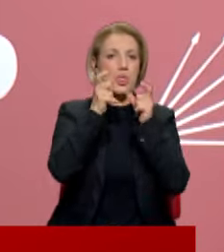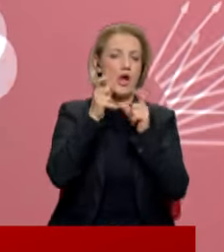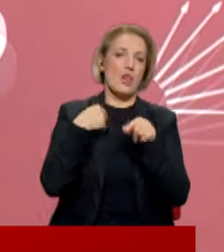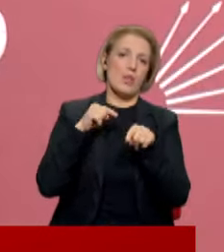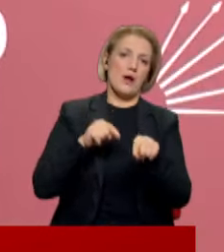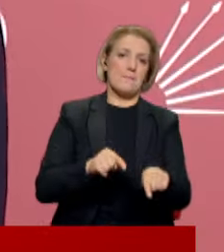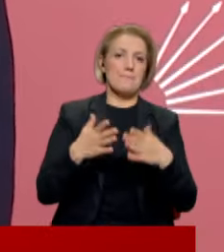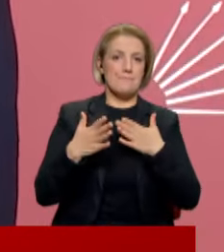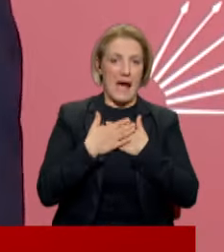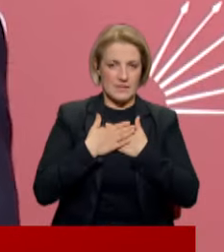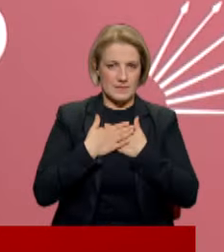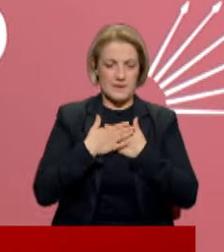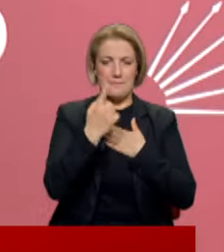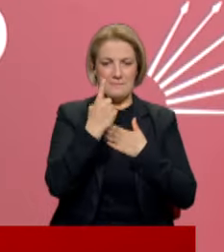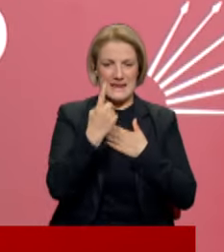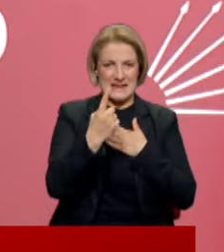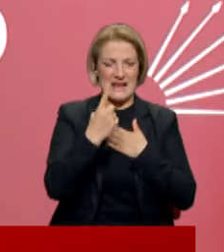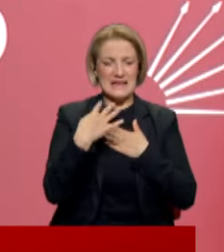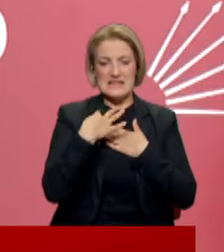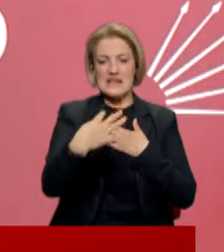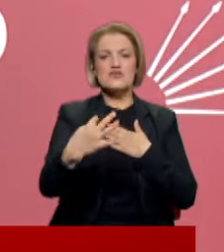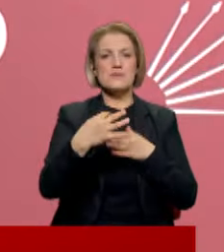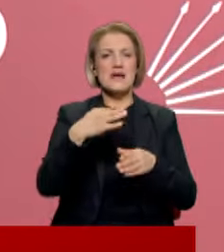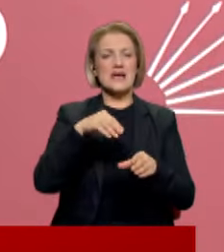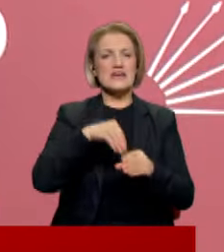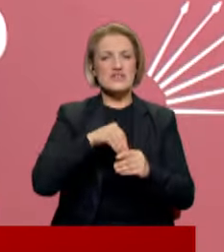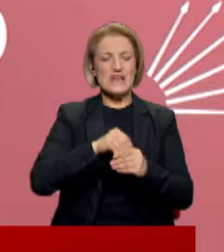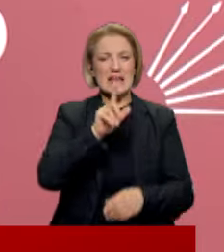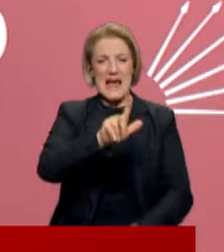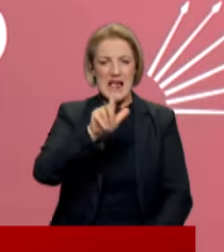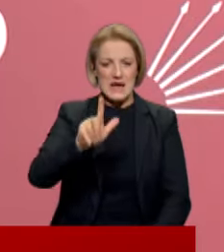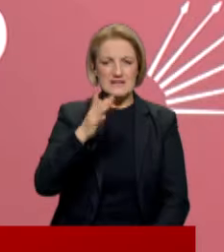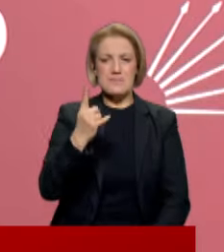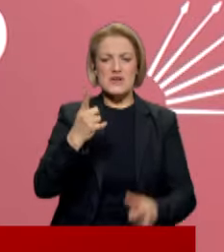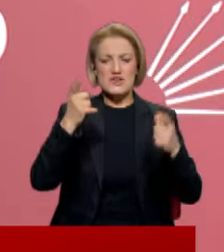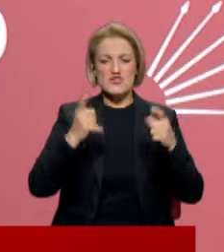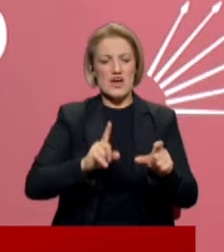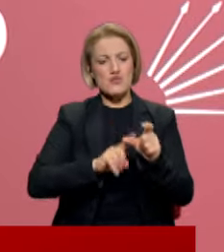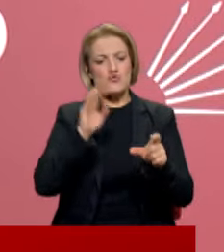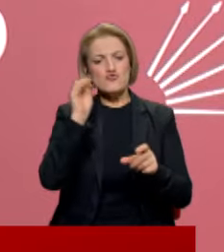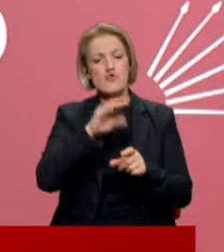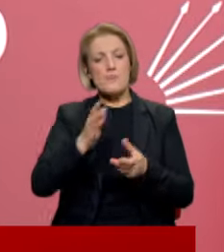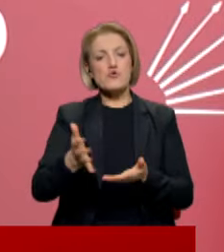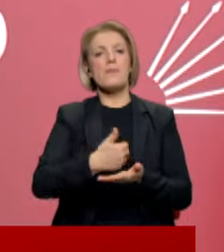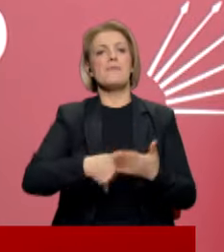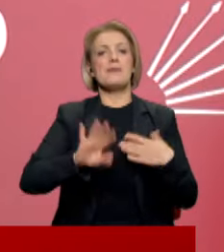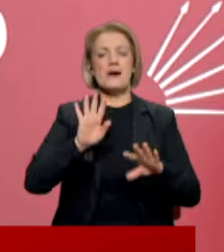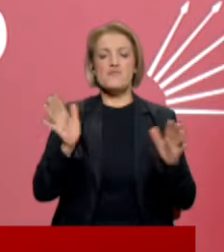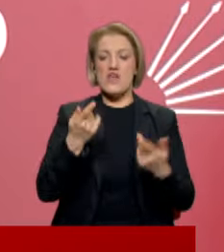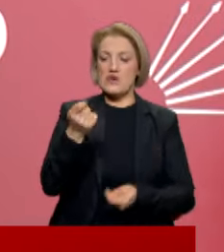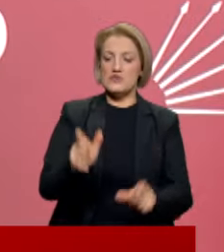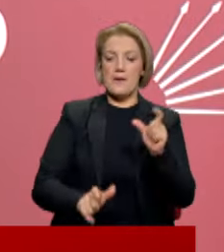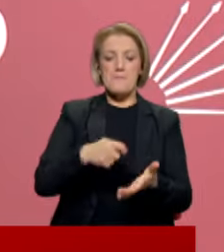takip ediyoruz. Ben bir kez daha seçilebilmek için gerekirse bir şehrin çöplerinin toplanmamasını,